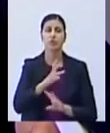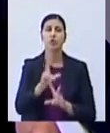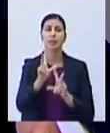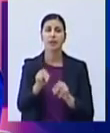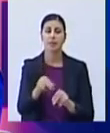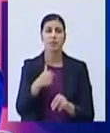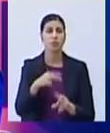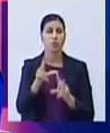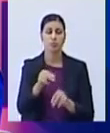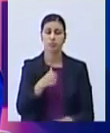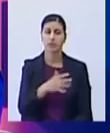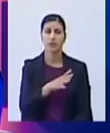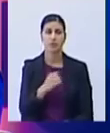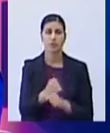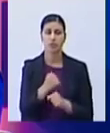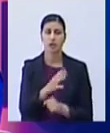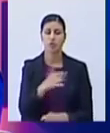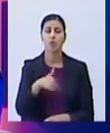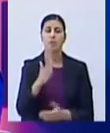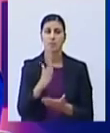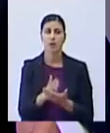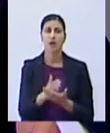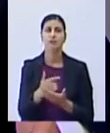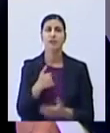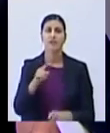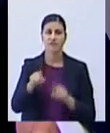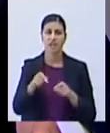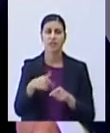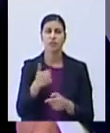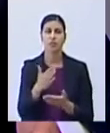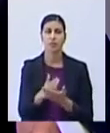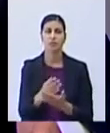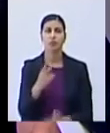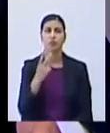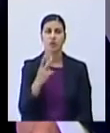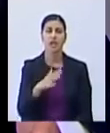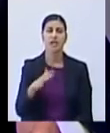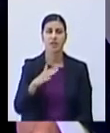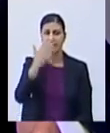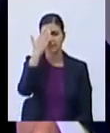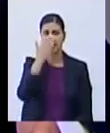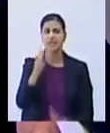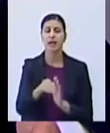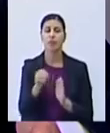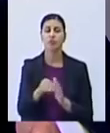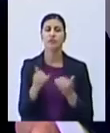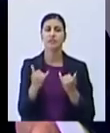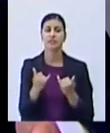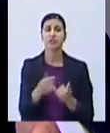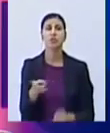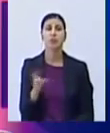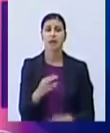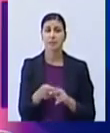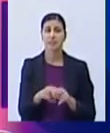დაპირებები, ჩვენ დაპირებებს არ ვიძლევით. ჩვენ გვაქვს ვალდებულებები ერის, ქვეყნის და ამომრჩეველის წინაშე. თუმცა